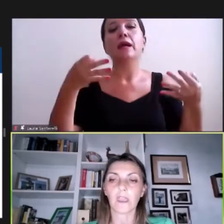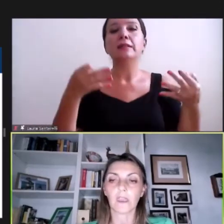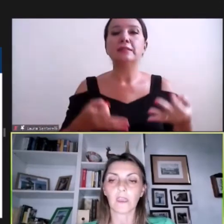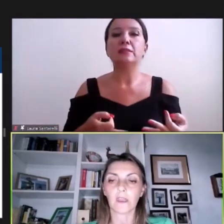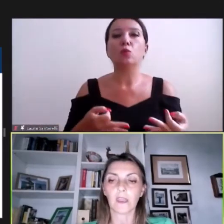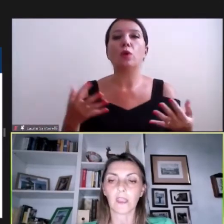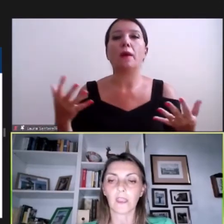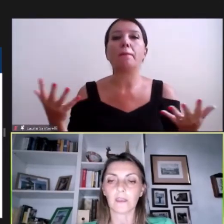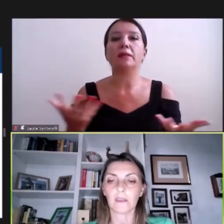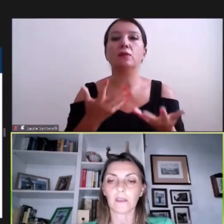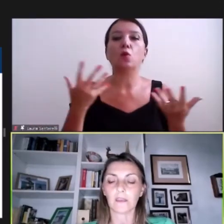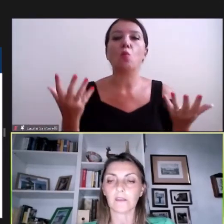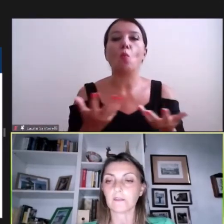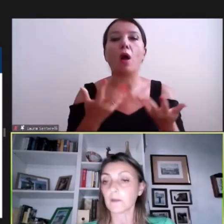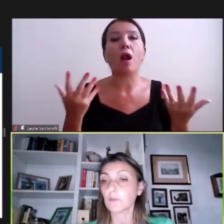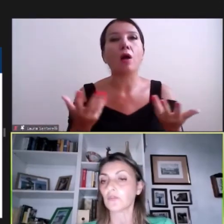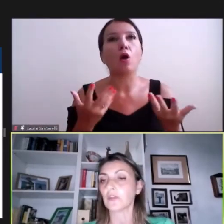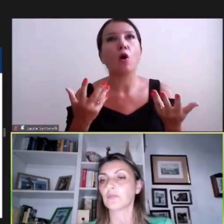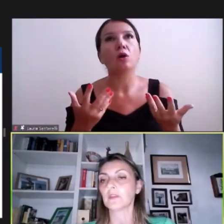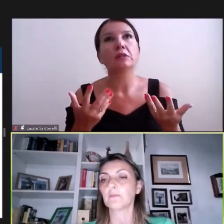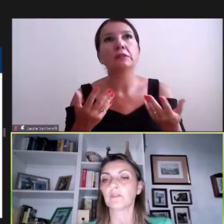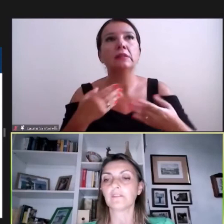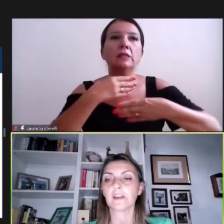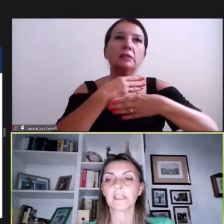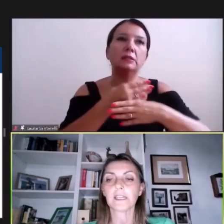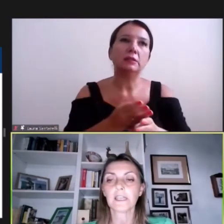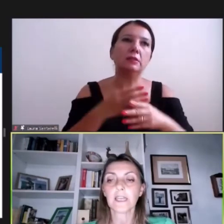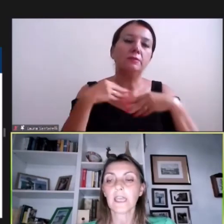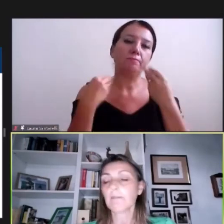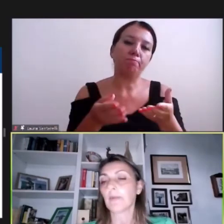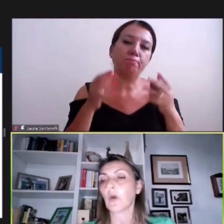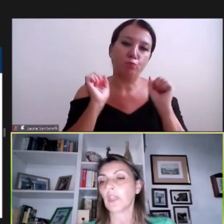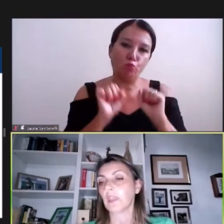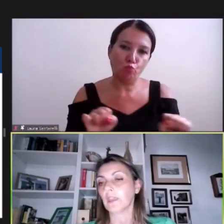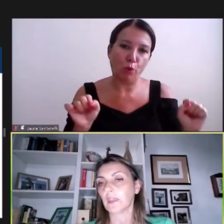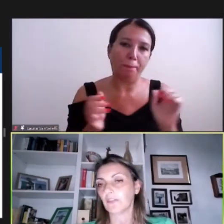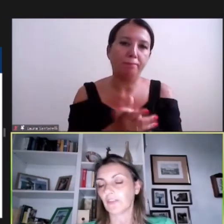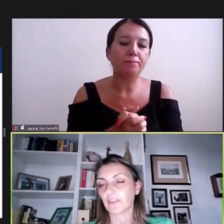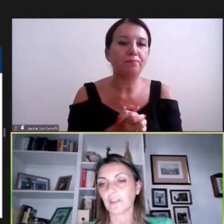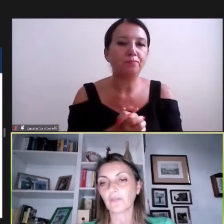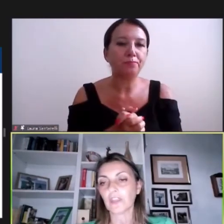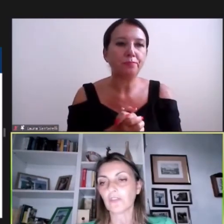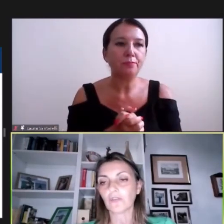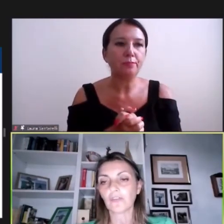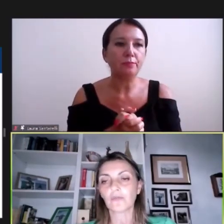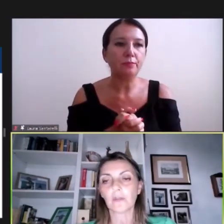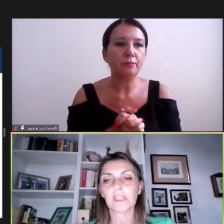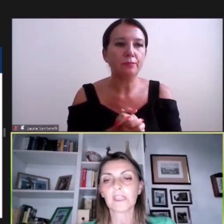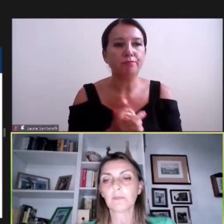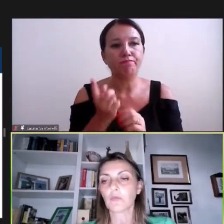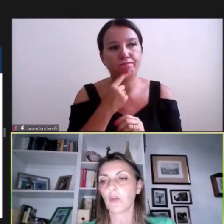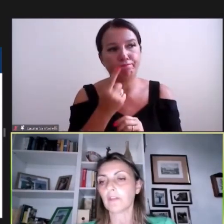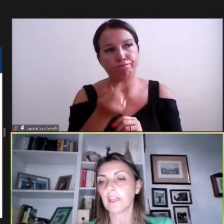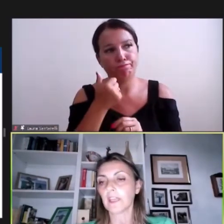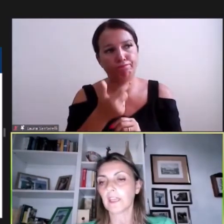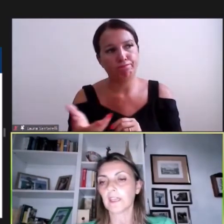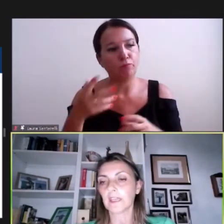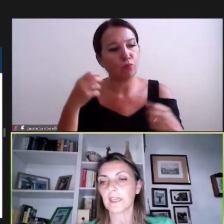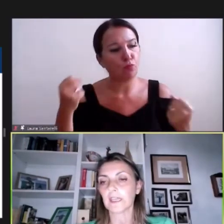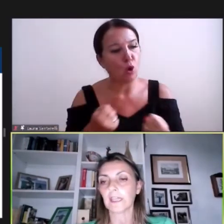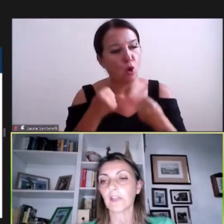che i distributori potrebbero fare. E poi, già stato detto, sicuramente